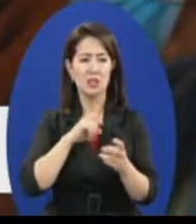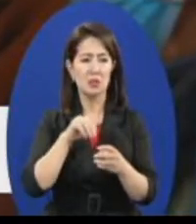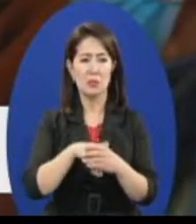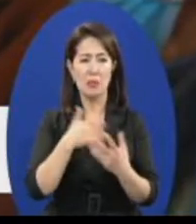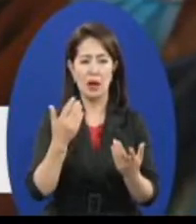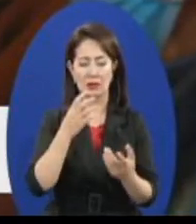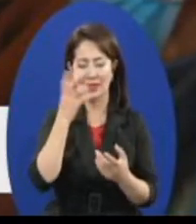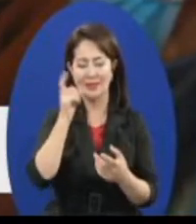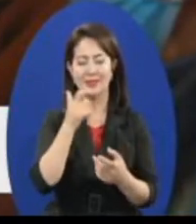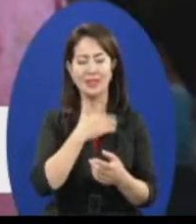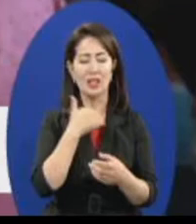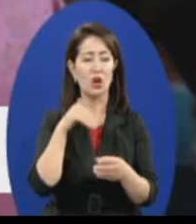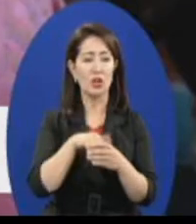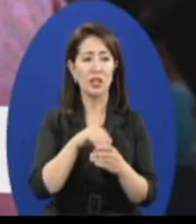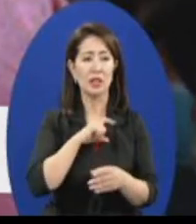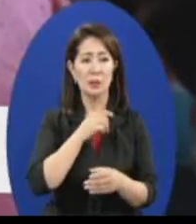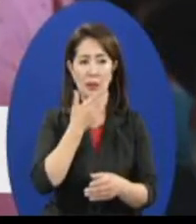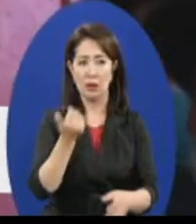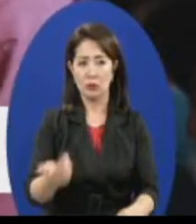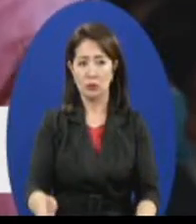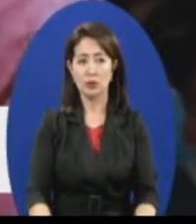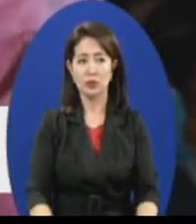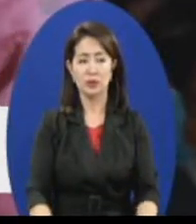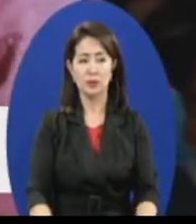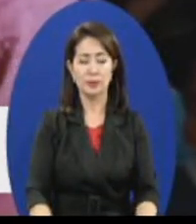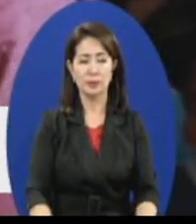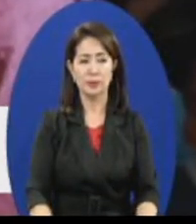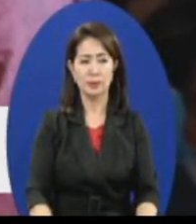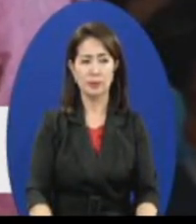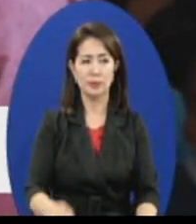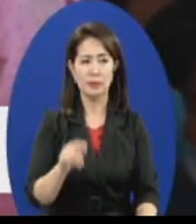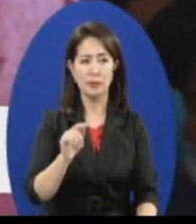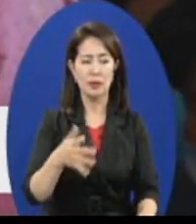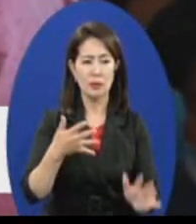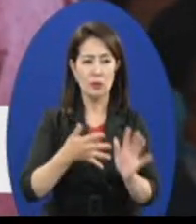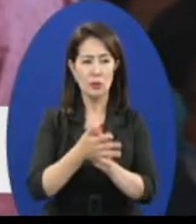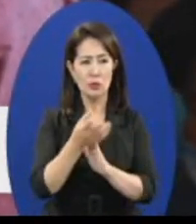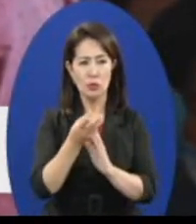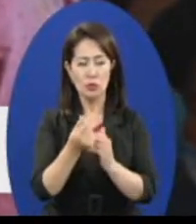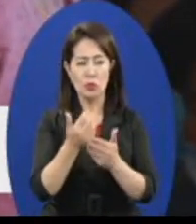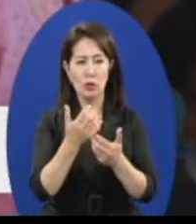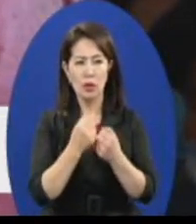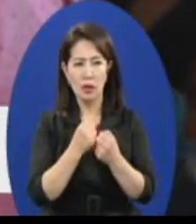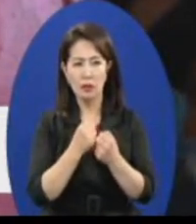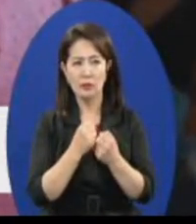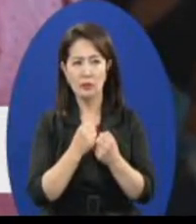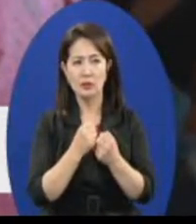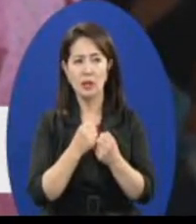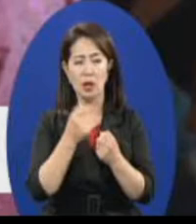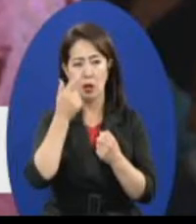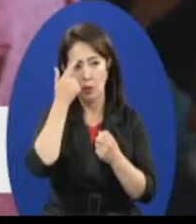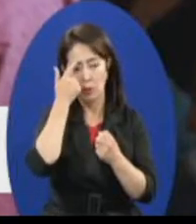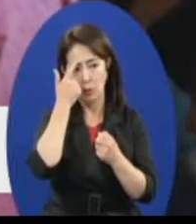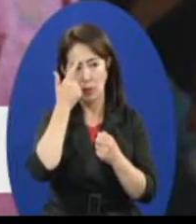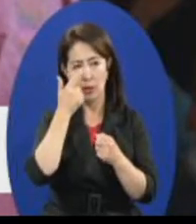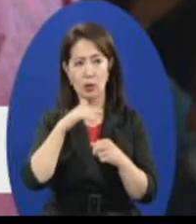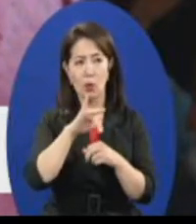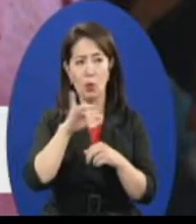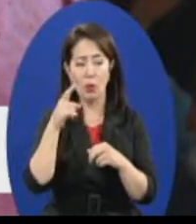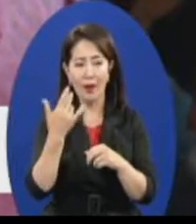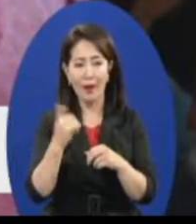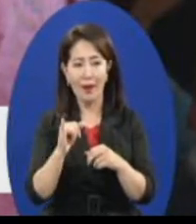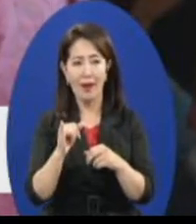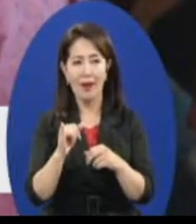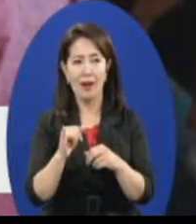эрх байхгүй болжээ. Сумынхаа мондхоц орлогыг мөнгөч хэмжээний төсөлтөө болгох нь аймаг авчдаг. Манай Могоолсаа байдлаар